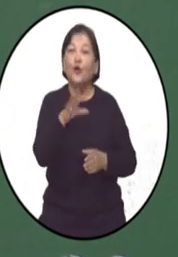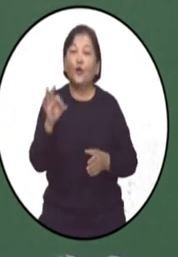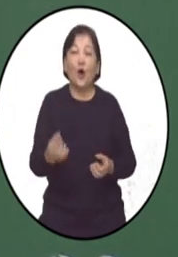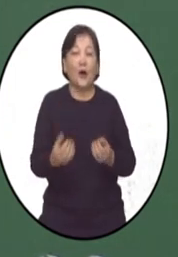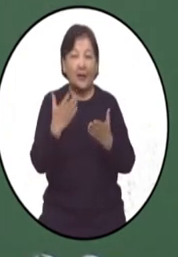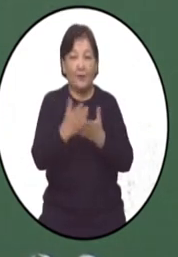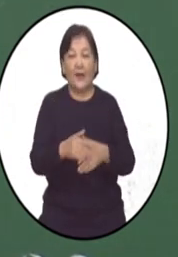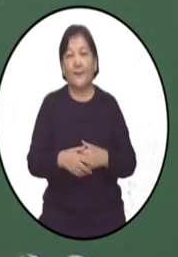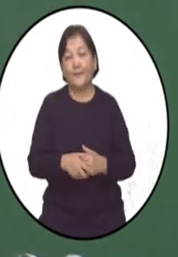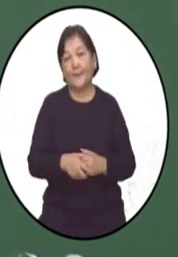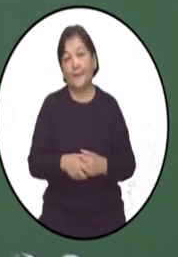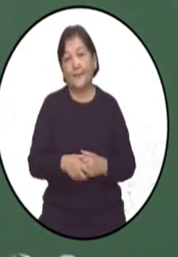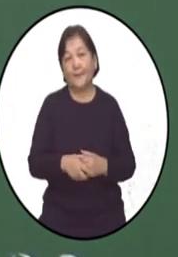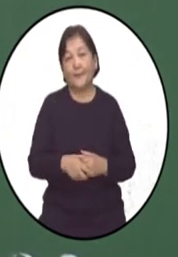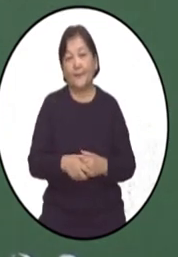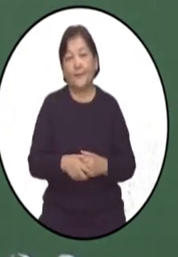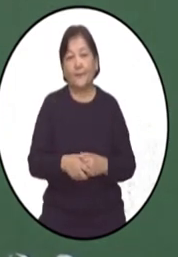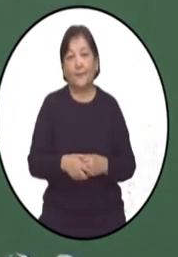давтж байгаа дээрээ бол бид нэр